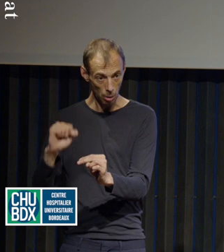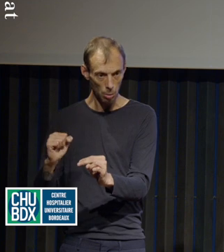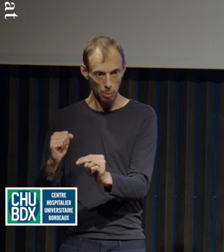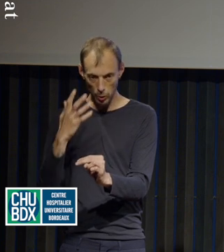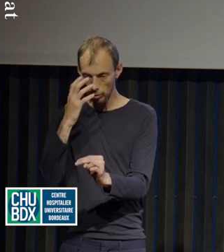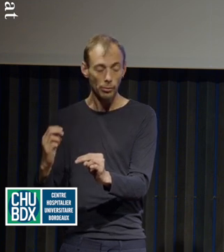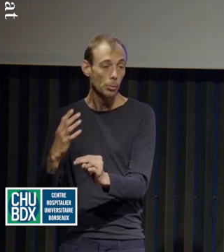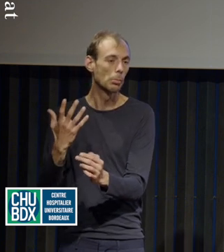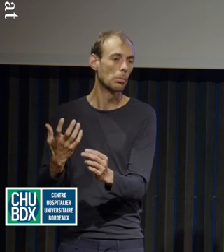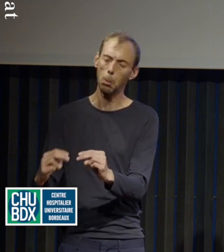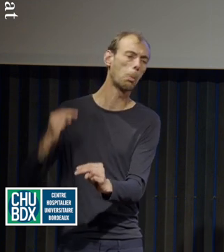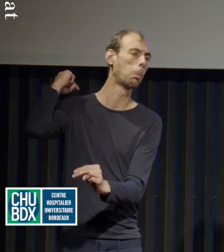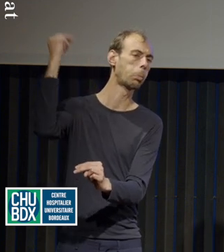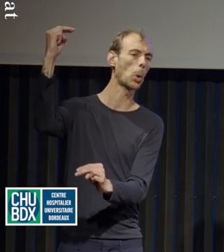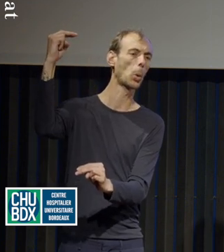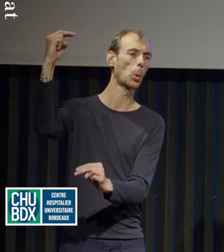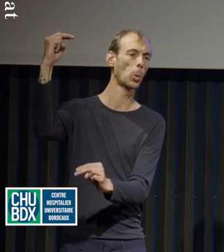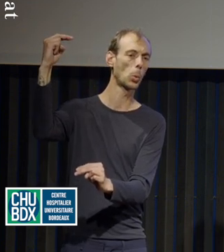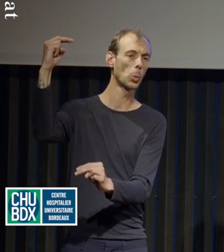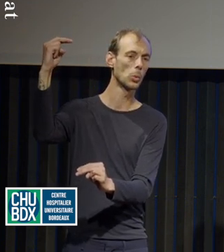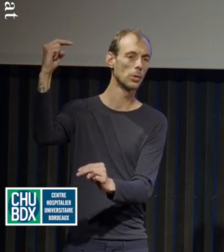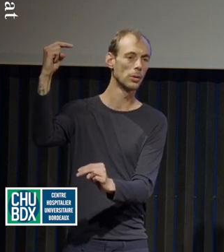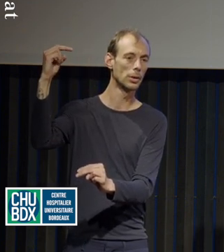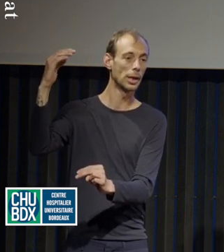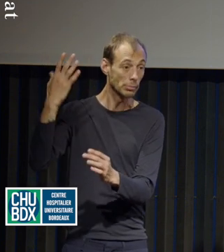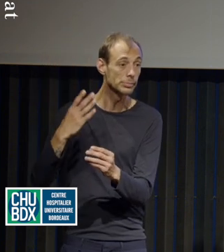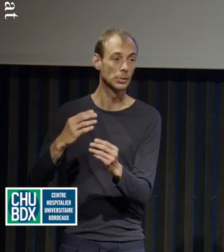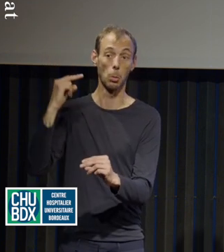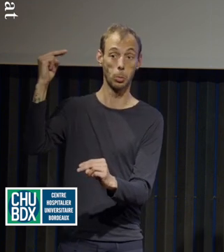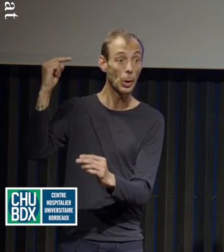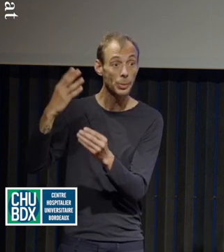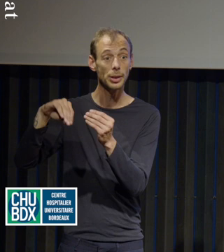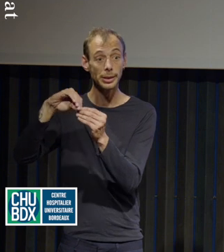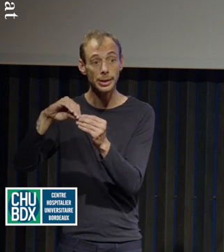le fait qu'il va y avoir une persistance dans le temps de ces symptômes et surtout l'existence